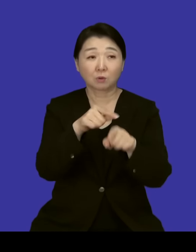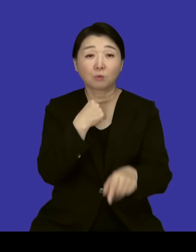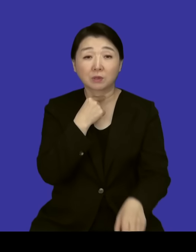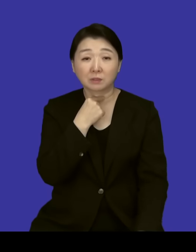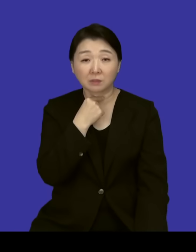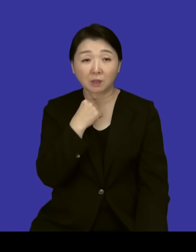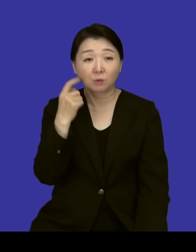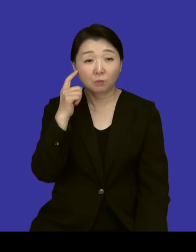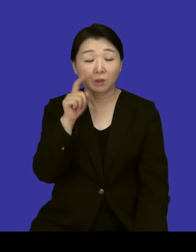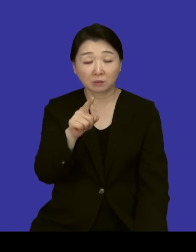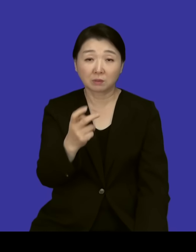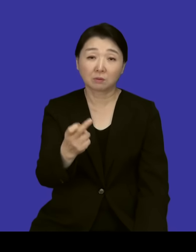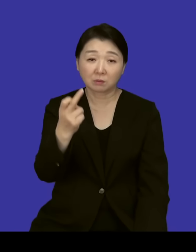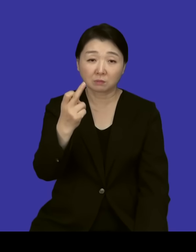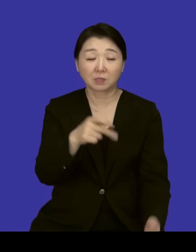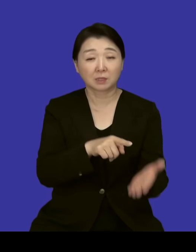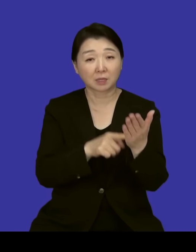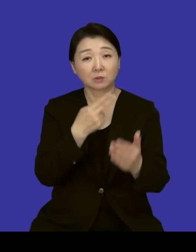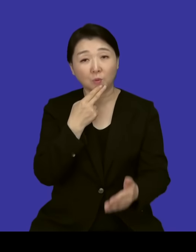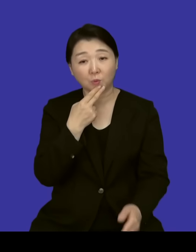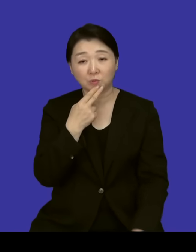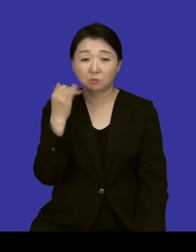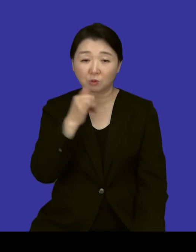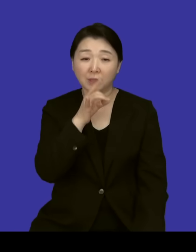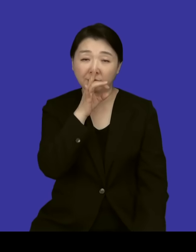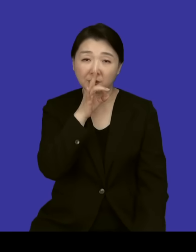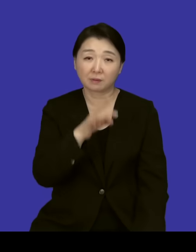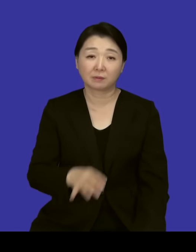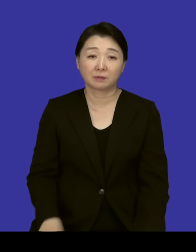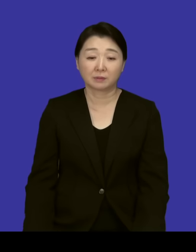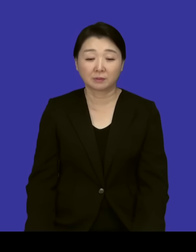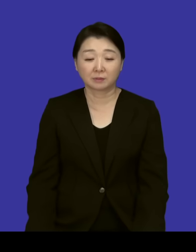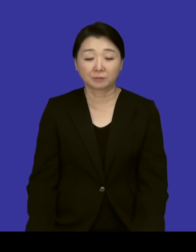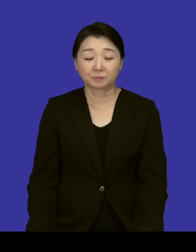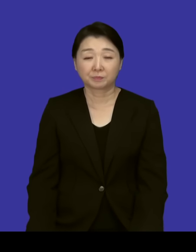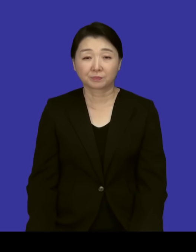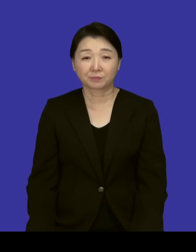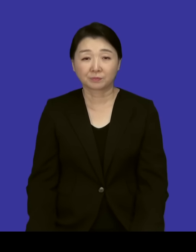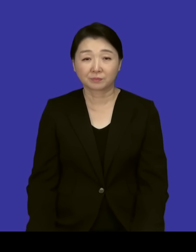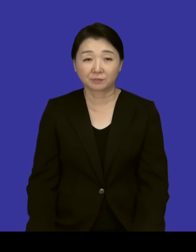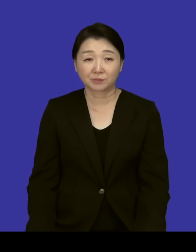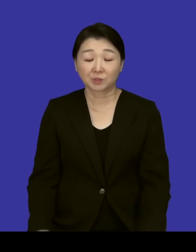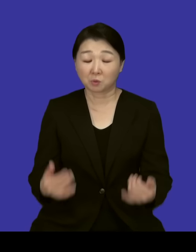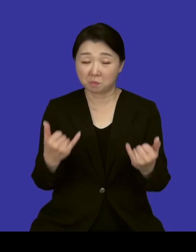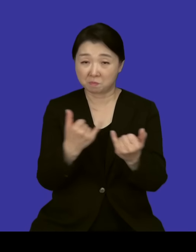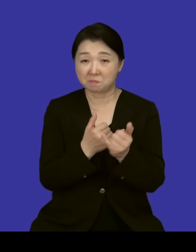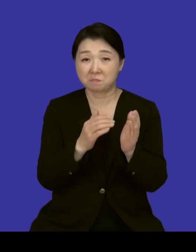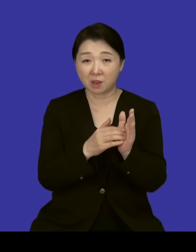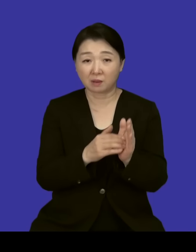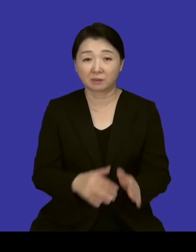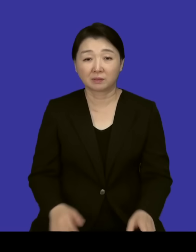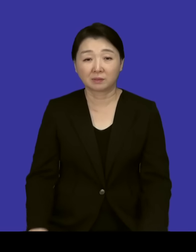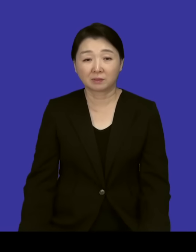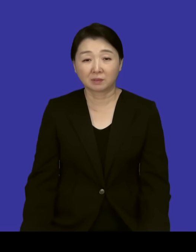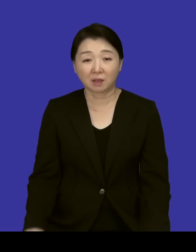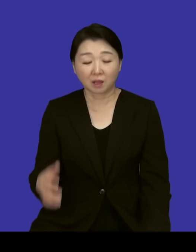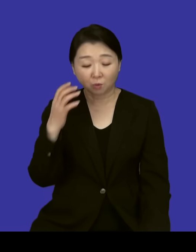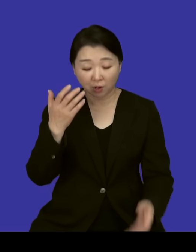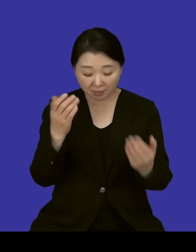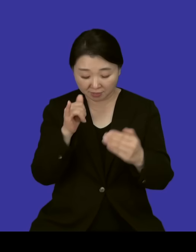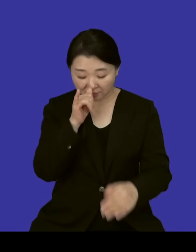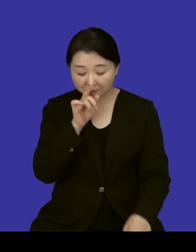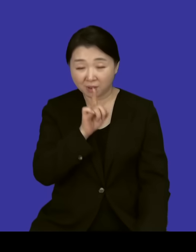네. 이 형님이 나타나지도 않고 지금 전화도 안 받는다고 네. 네, 그렇게 말씀을 드렸더니 곤란한 일이